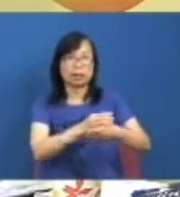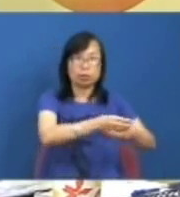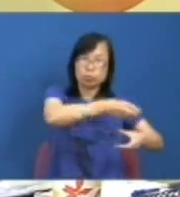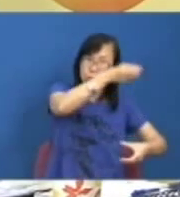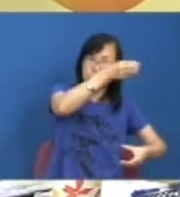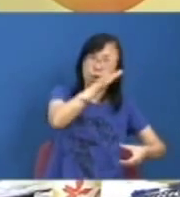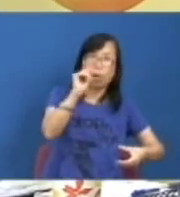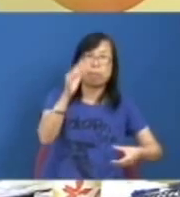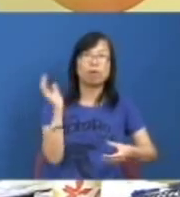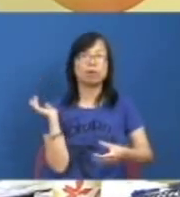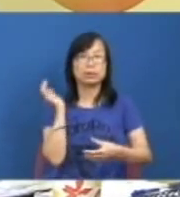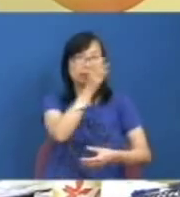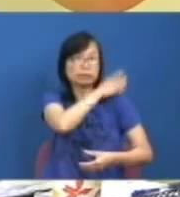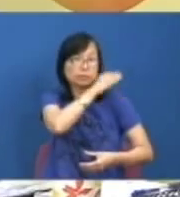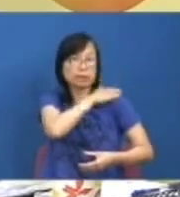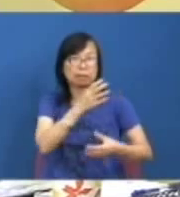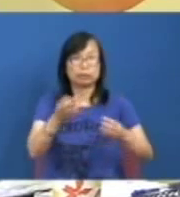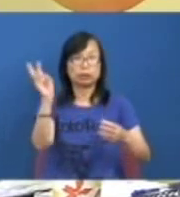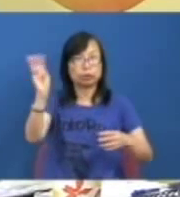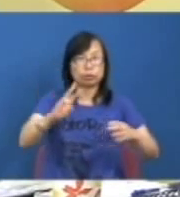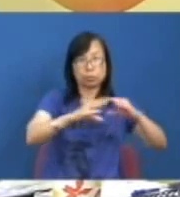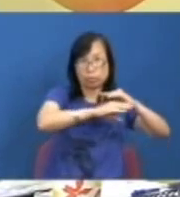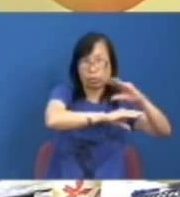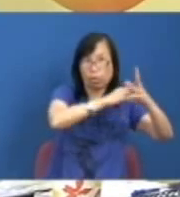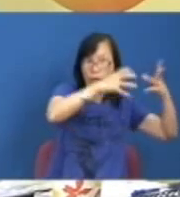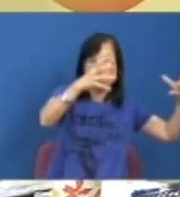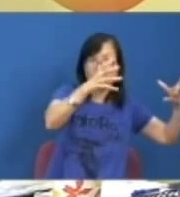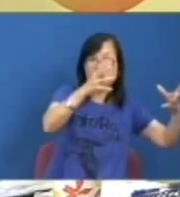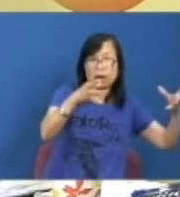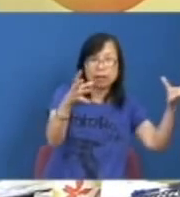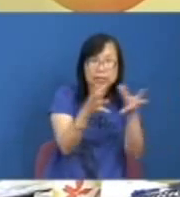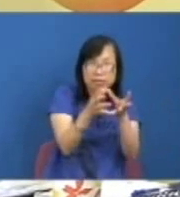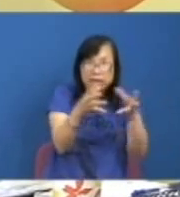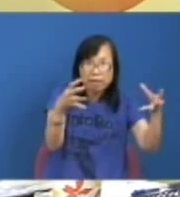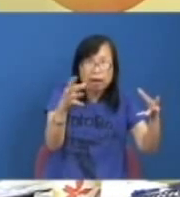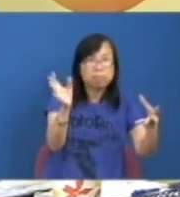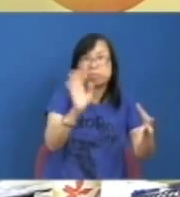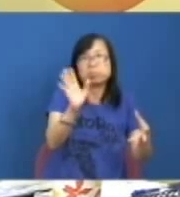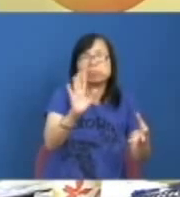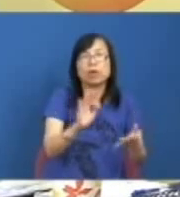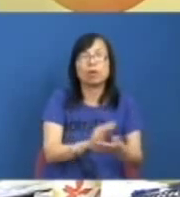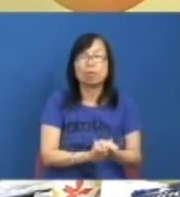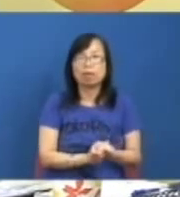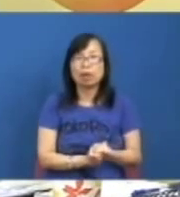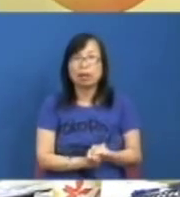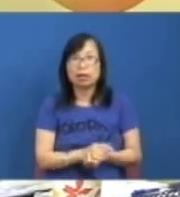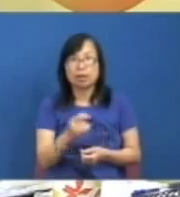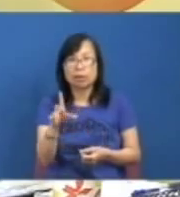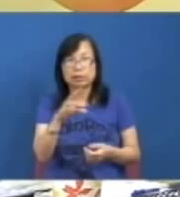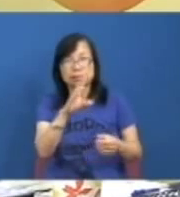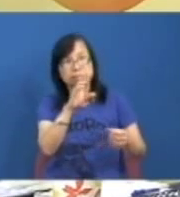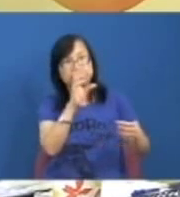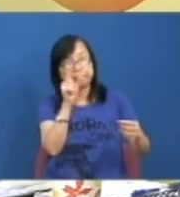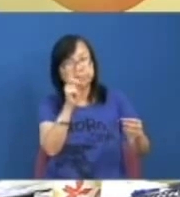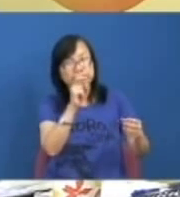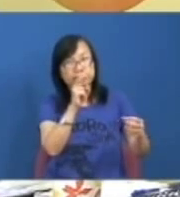唔可以承擔一個水缸噶嘛？因為水缸唔大唔細，都可能講緊一兩個 meter 嘅立方米